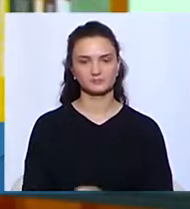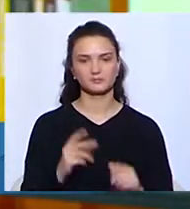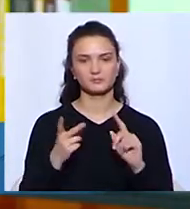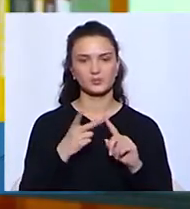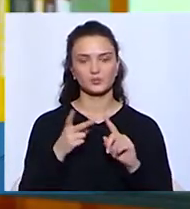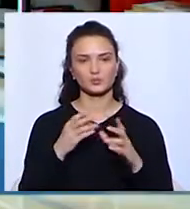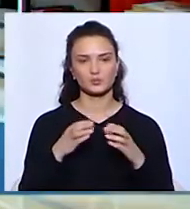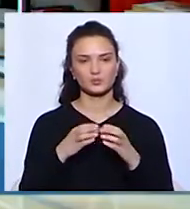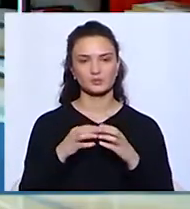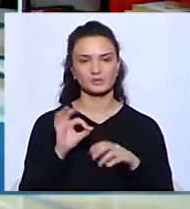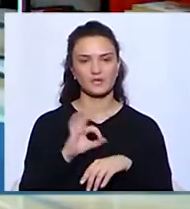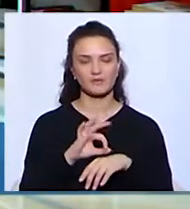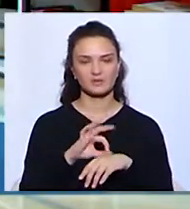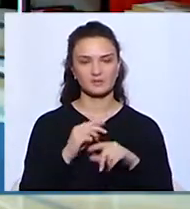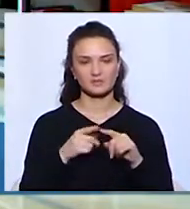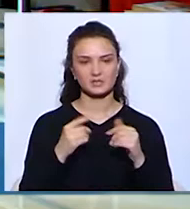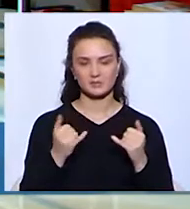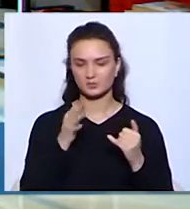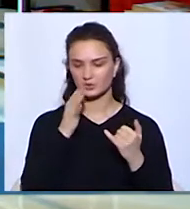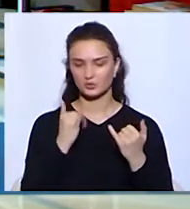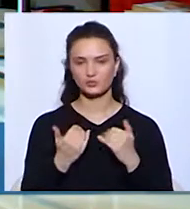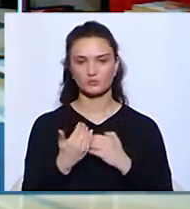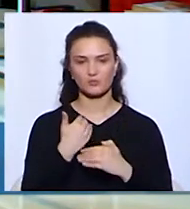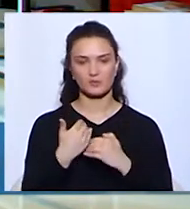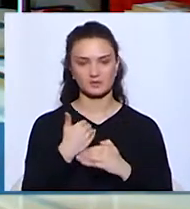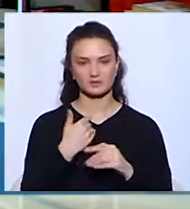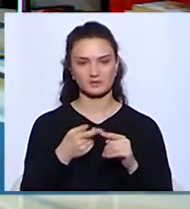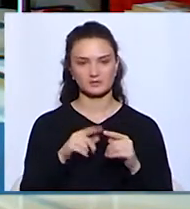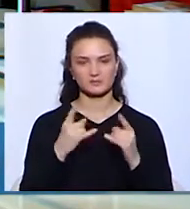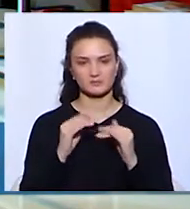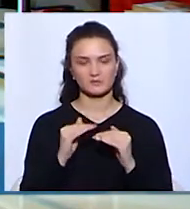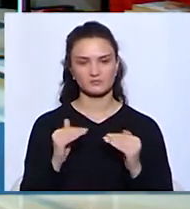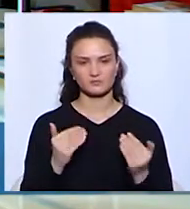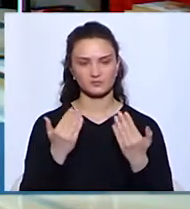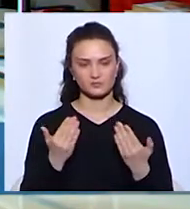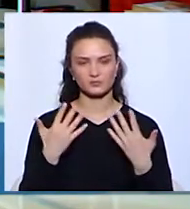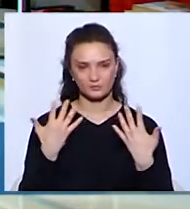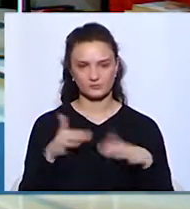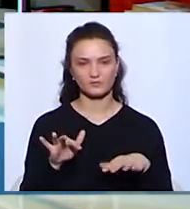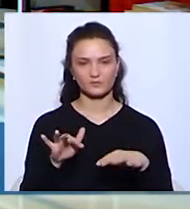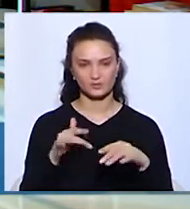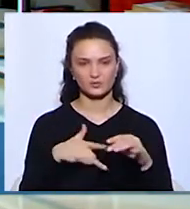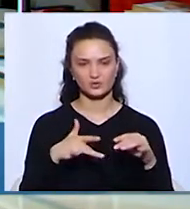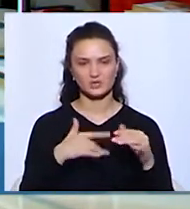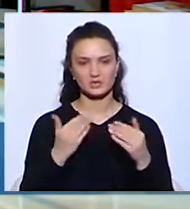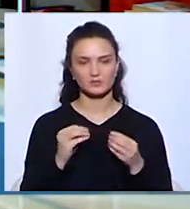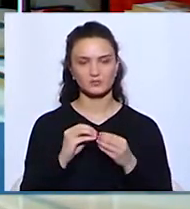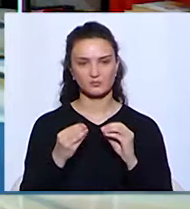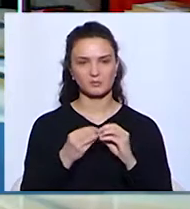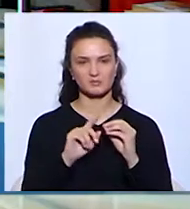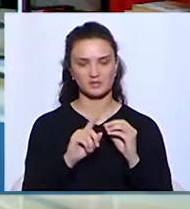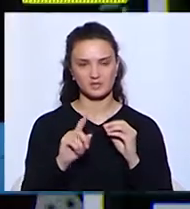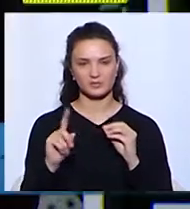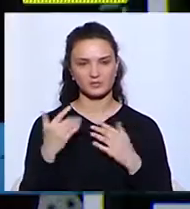მეორე ჯგუფი დაავადებების, რის გამოც ამ სეზონზე მოგმართავენ, ეს არის ბავშვები, რომელთაც უკვე დადგენილი აქვთ კუჭ-ნაწლავის ტრაქტის